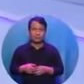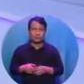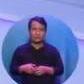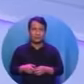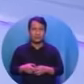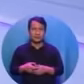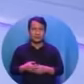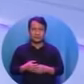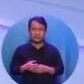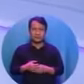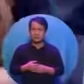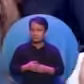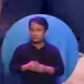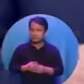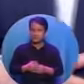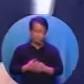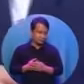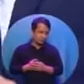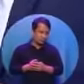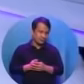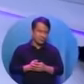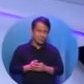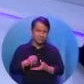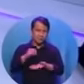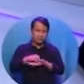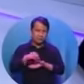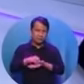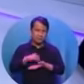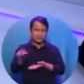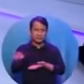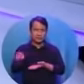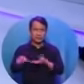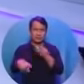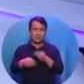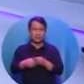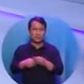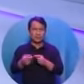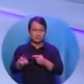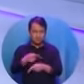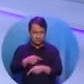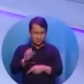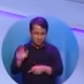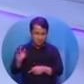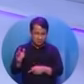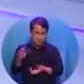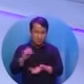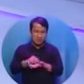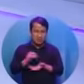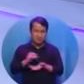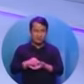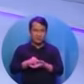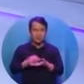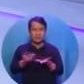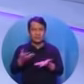Okay. Ano ba? May utang. May utang ka sa... Ano ba tawag